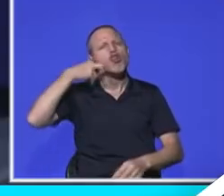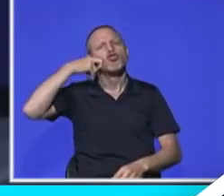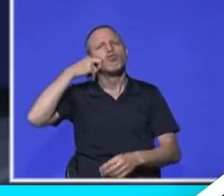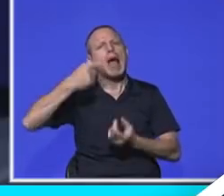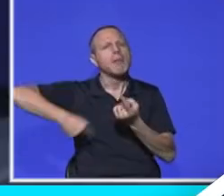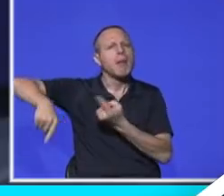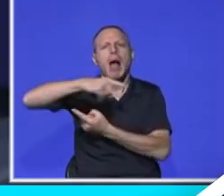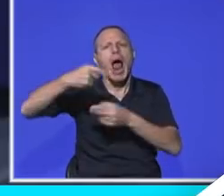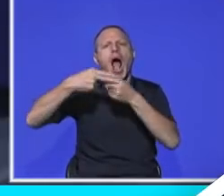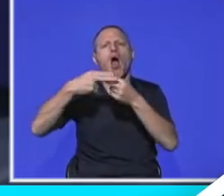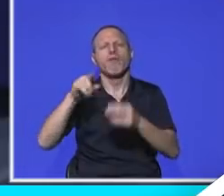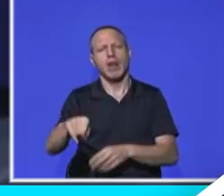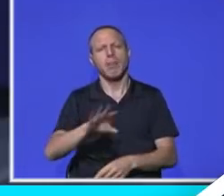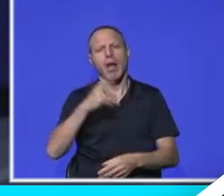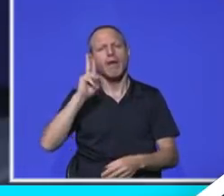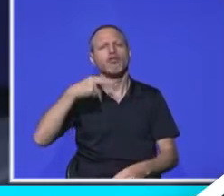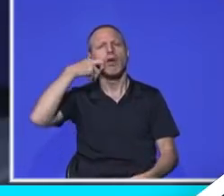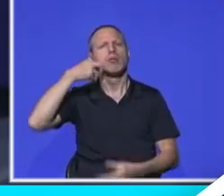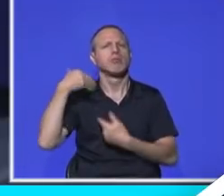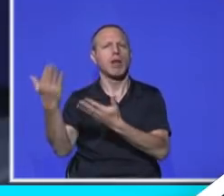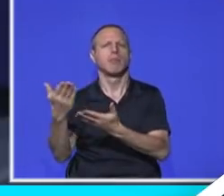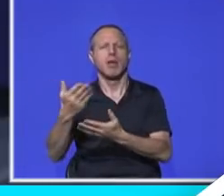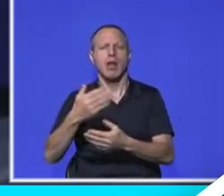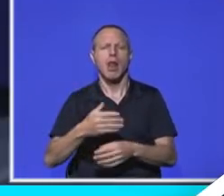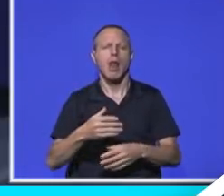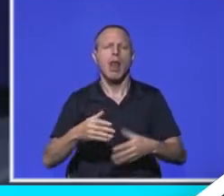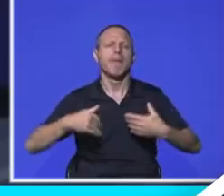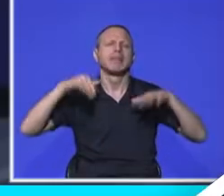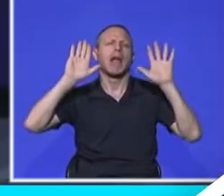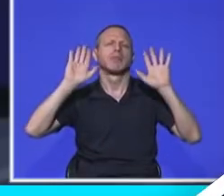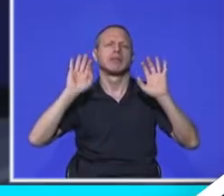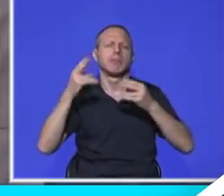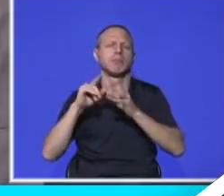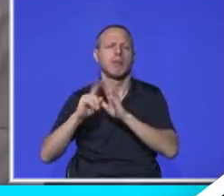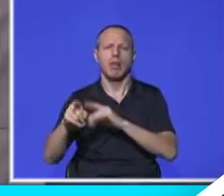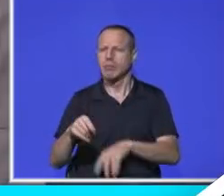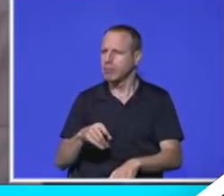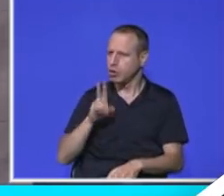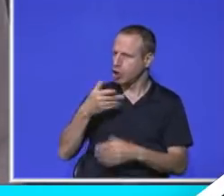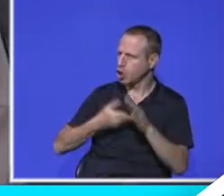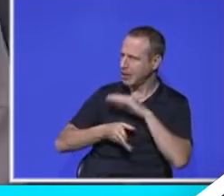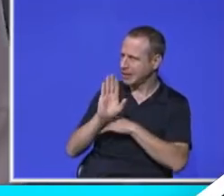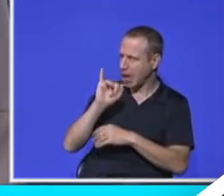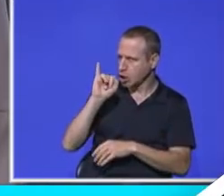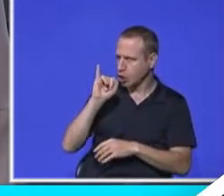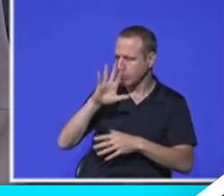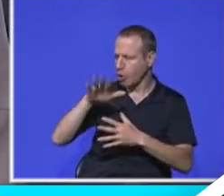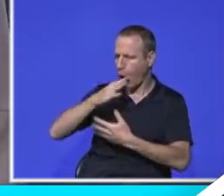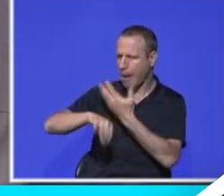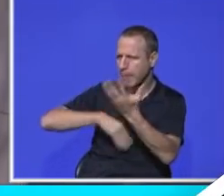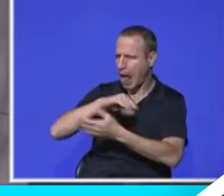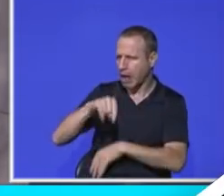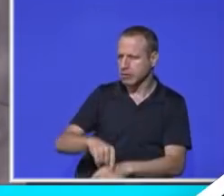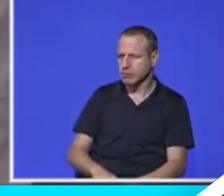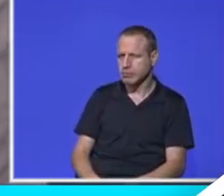המקורב אליהם? איך הם יוכלו לתגמל את המתרפסים בפניהם? יש בכלל יציאה, יוסי, מתוך כל הסבך הזה? זאת